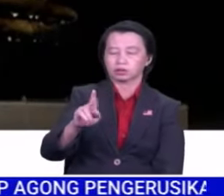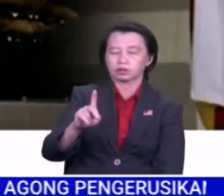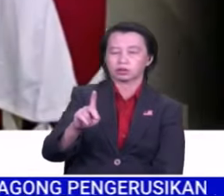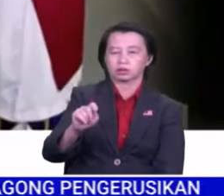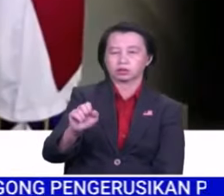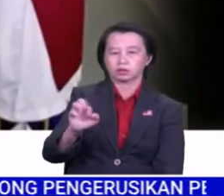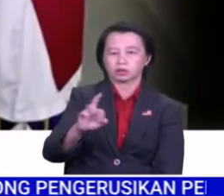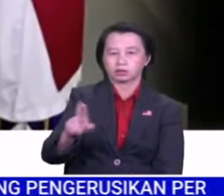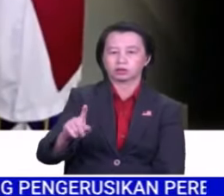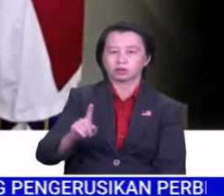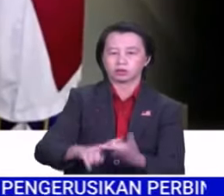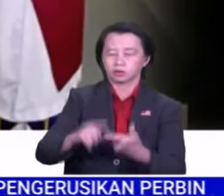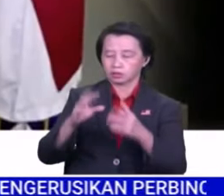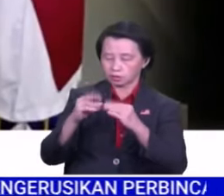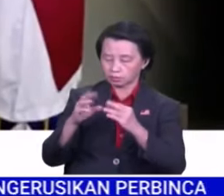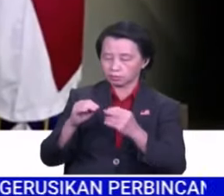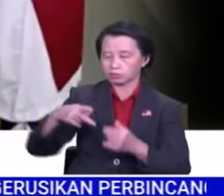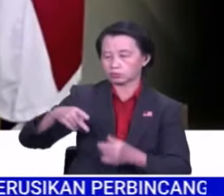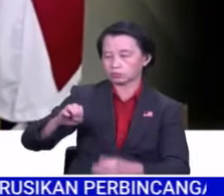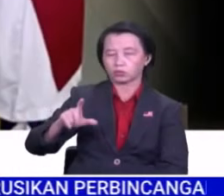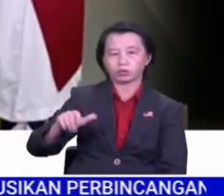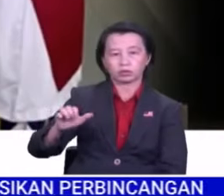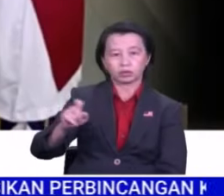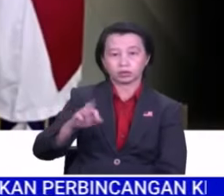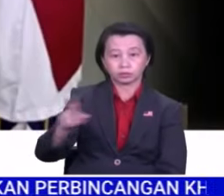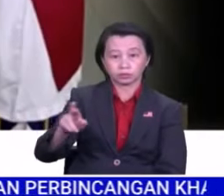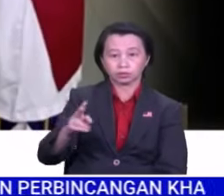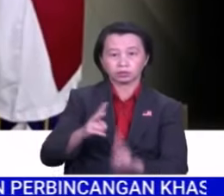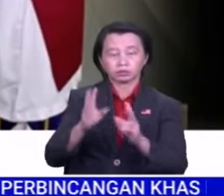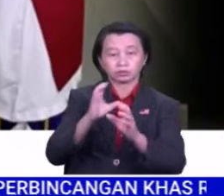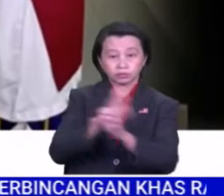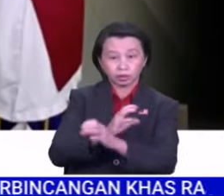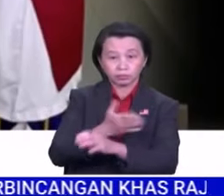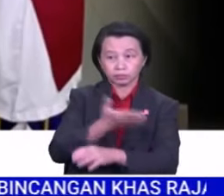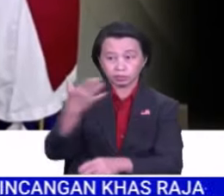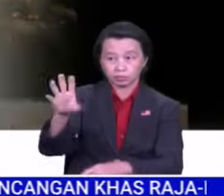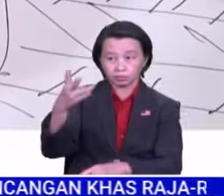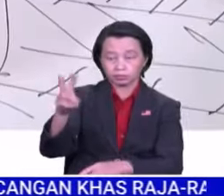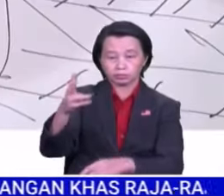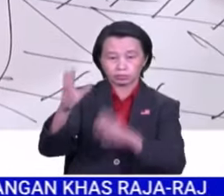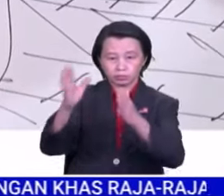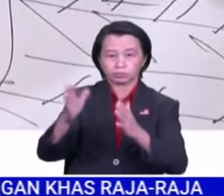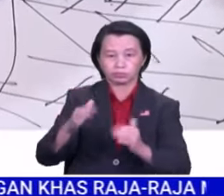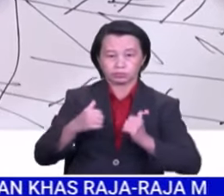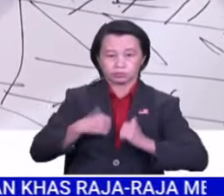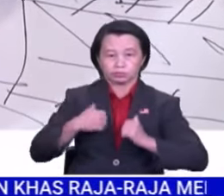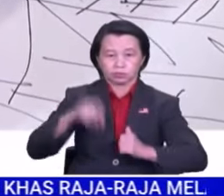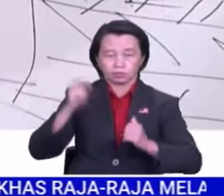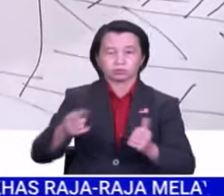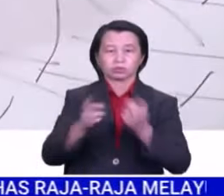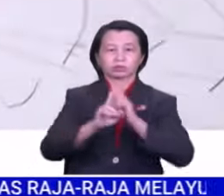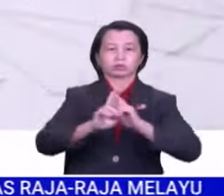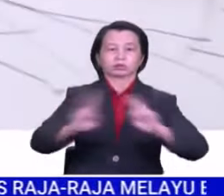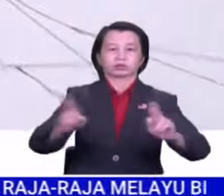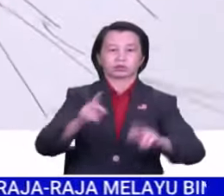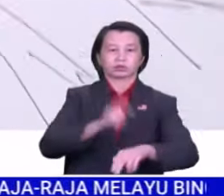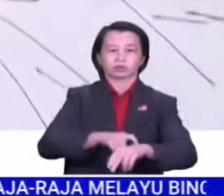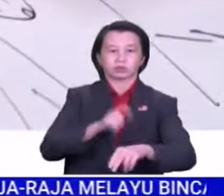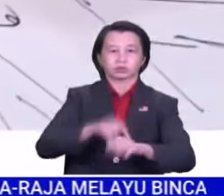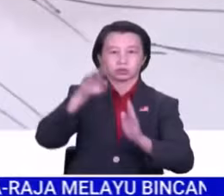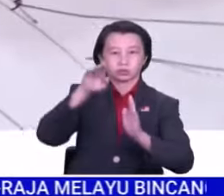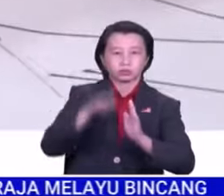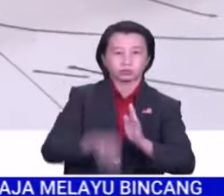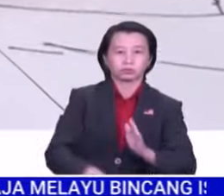polister satin dan kapas polister. Paling mencabar, kesemua 16 helai busana itu perlu disiapkan dalam masa